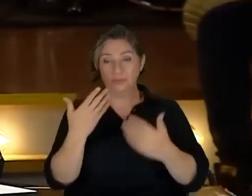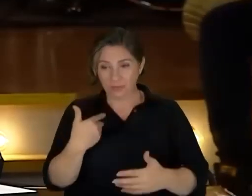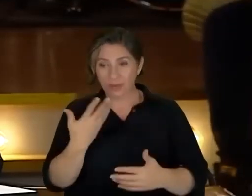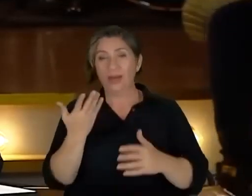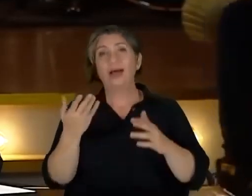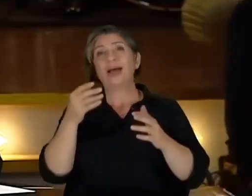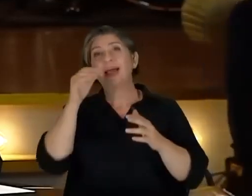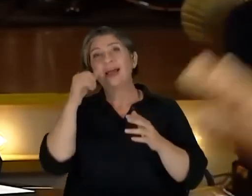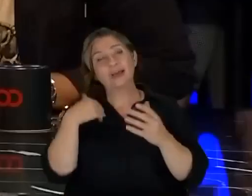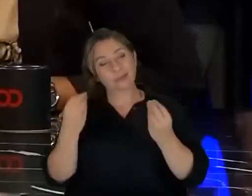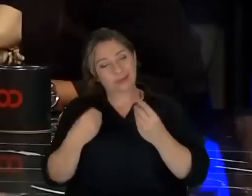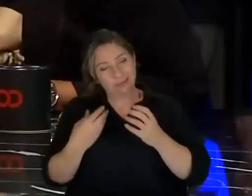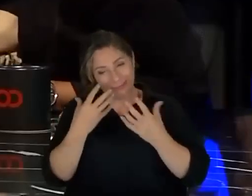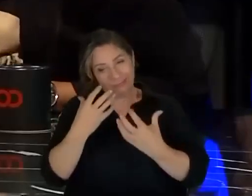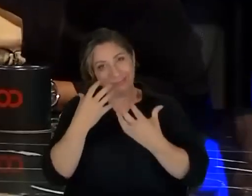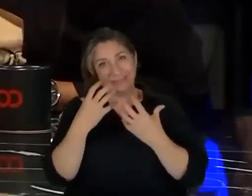ver alttan gazı. Ne oldu?